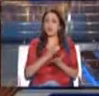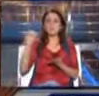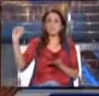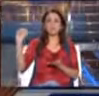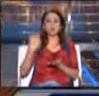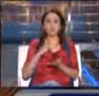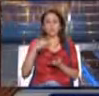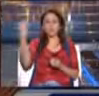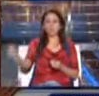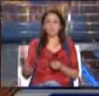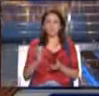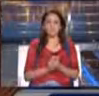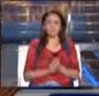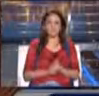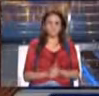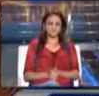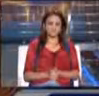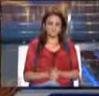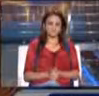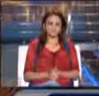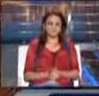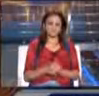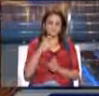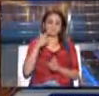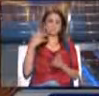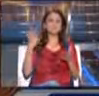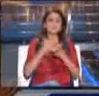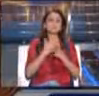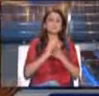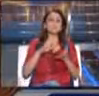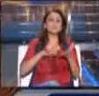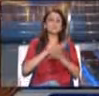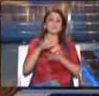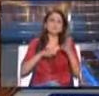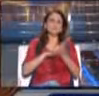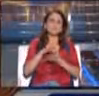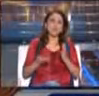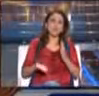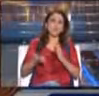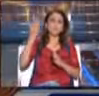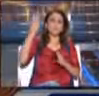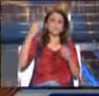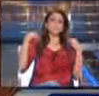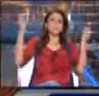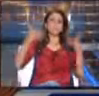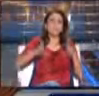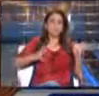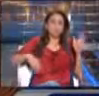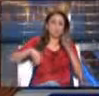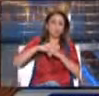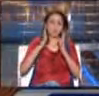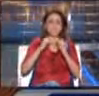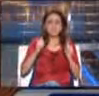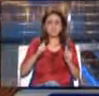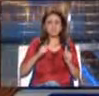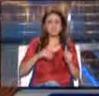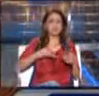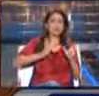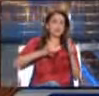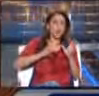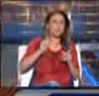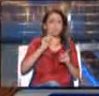اقوله ايه الربط ما بين تصعيد الموضوع رياضيا ان المصري يلعب او ما يلعبش او الاهلي يلعب